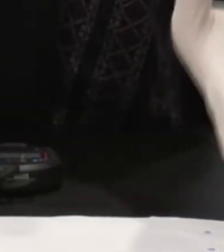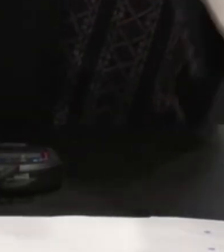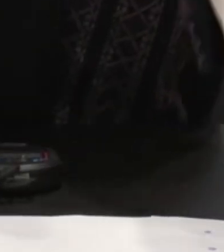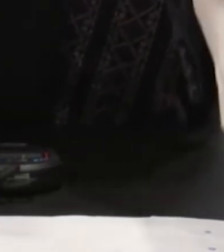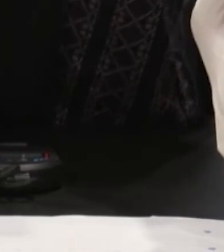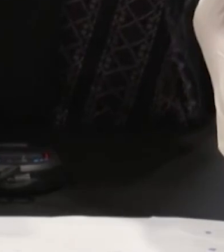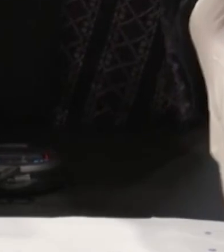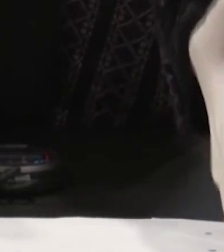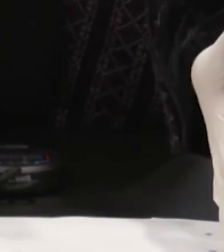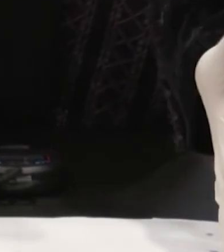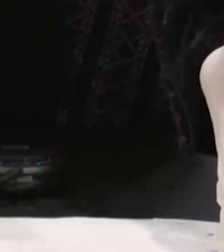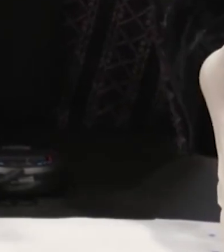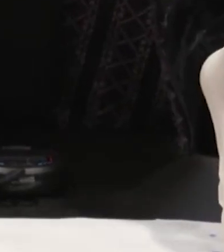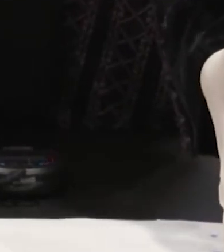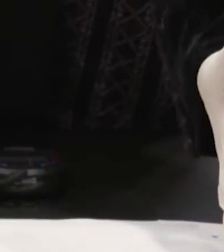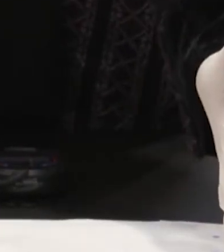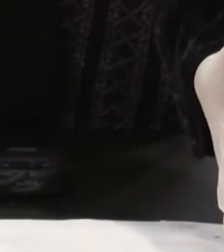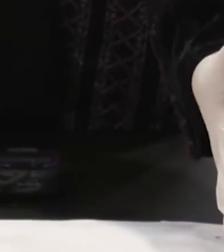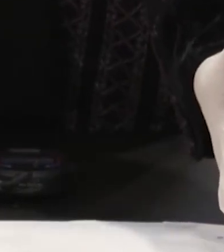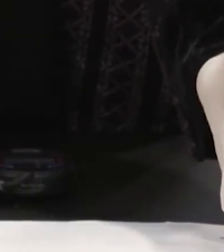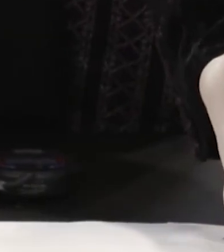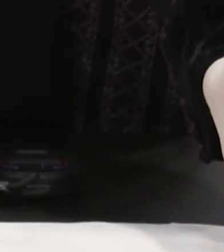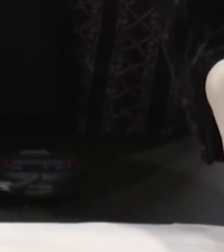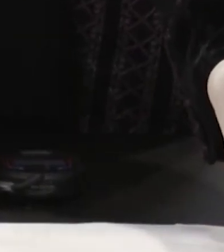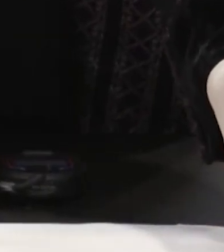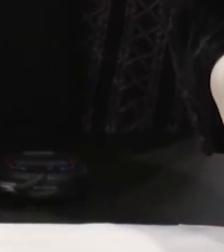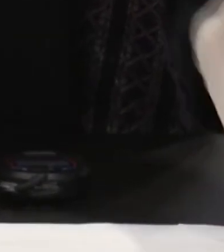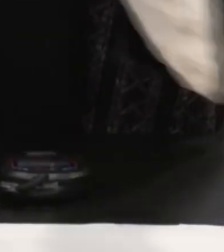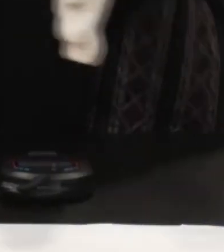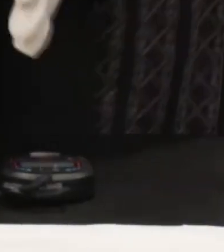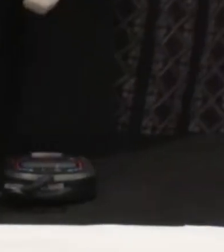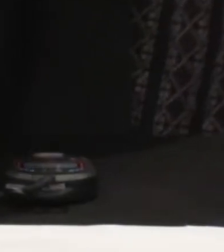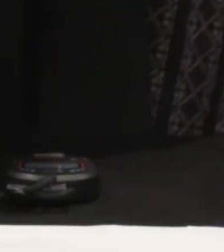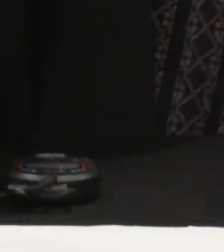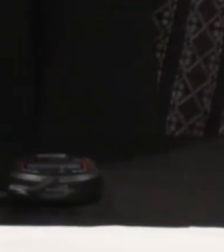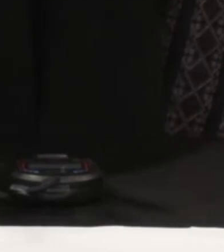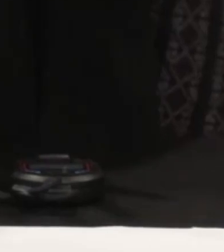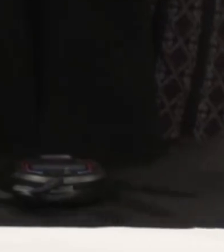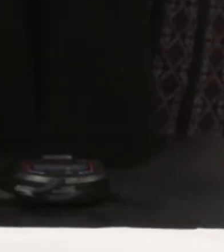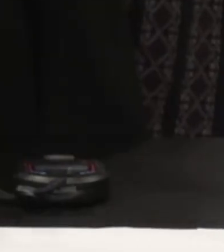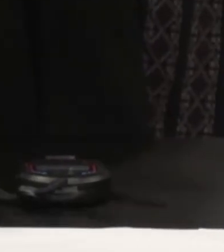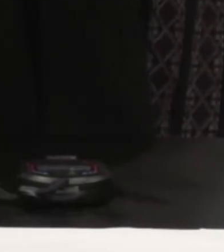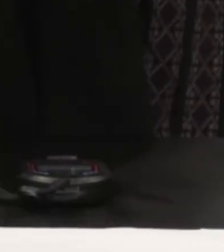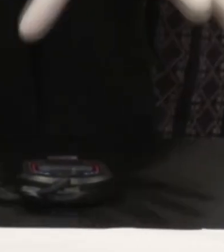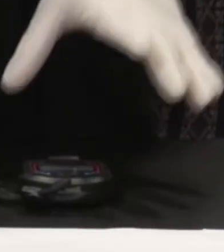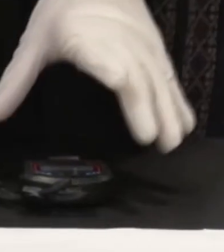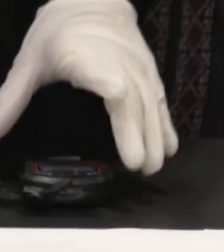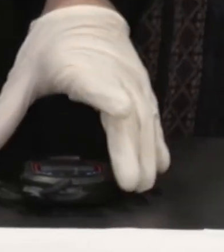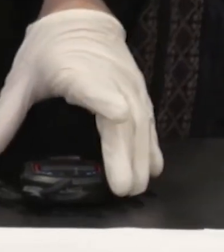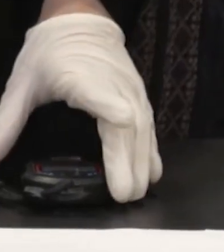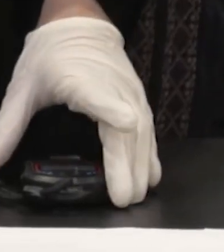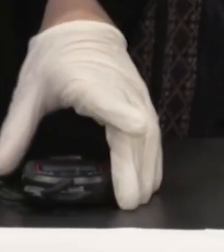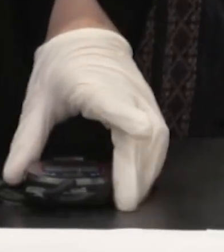الايقاف او المنبه من بدايه الانطلاق اغلق عندما تنتهي عند ماذا عند ال 50 بهالشكل نكون